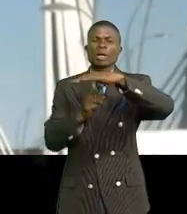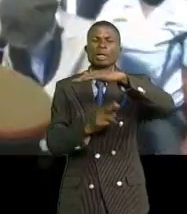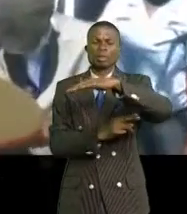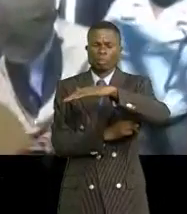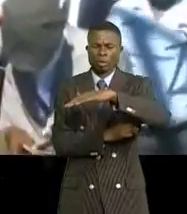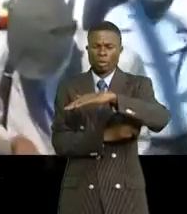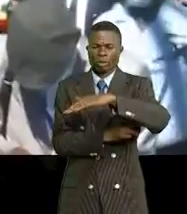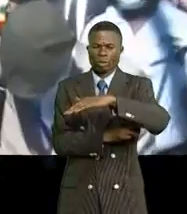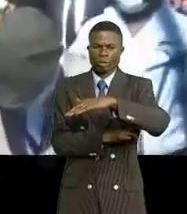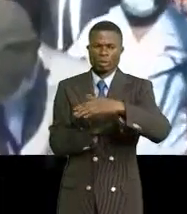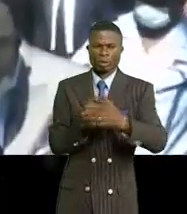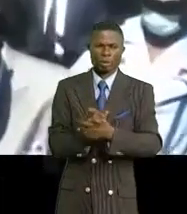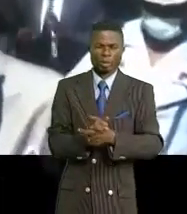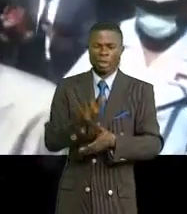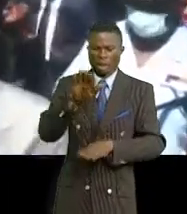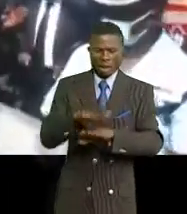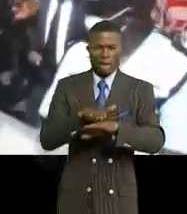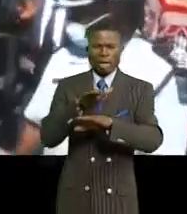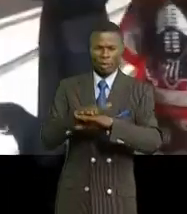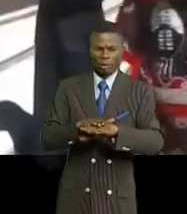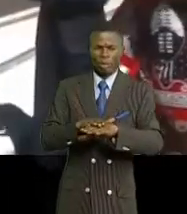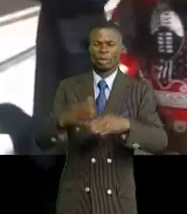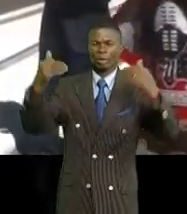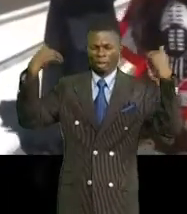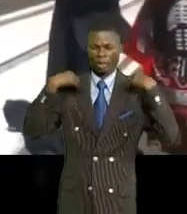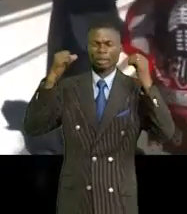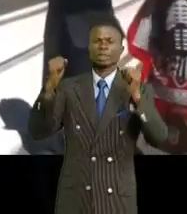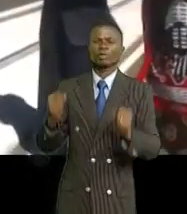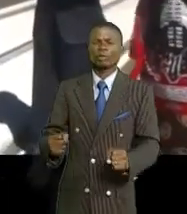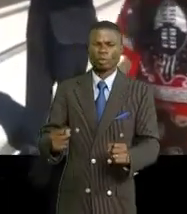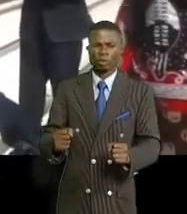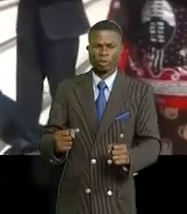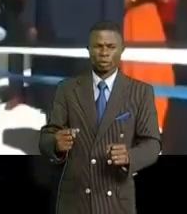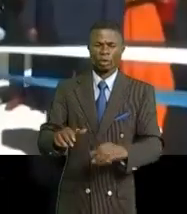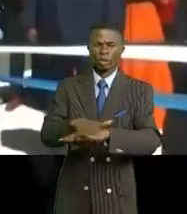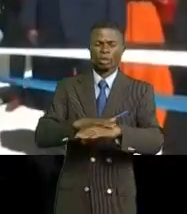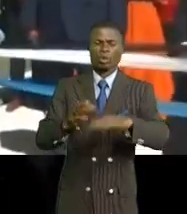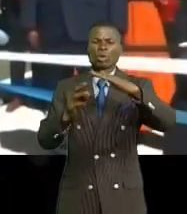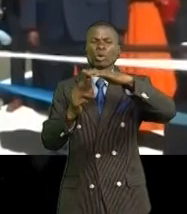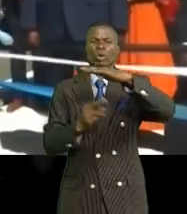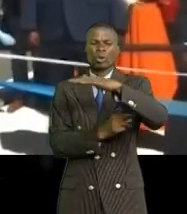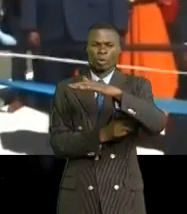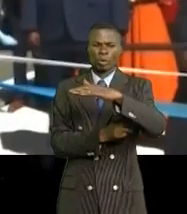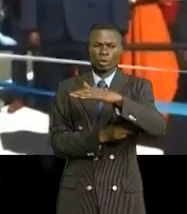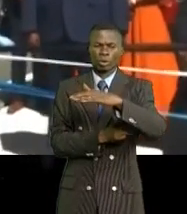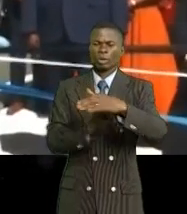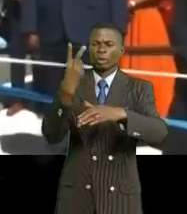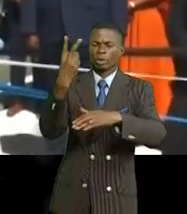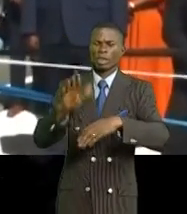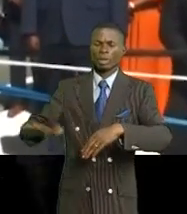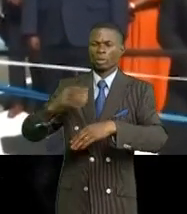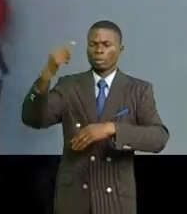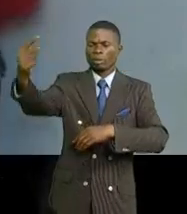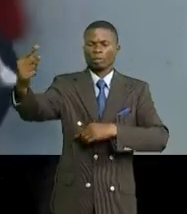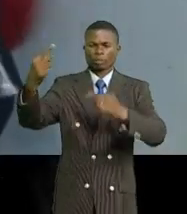zambien. À part les tortues, les chefs se sont arrêtés 4 fois sur le pont, 2 fois du côté botswanais et autant pour